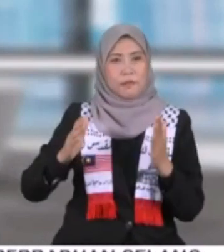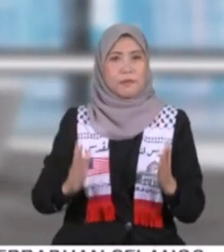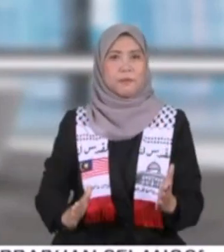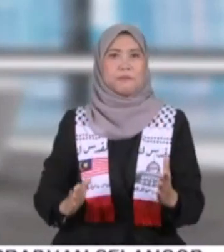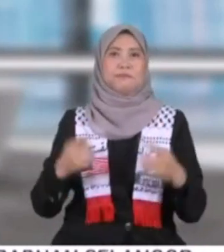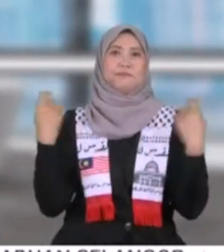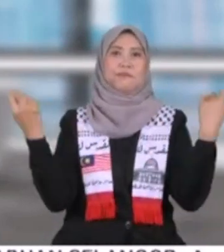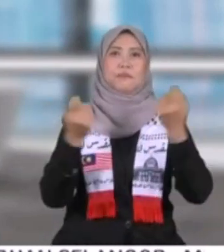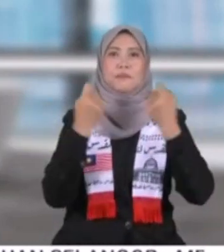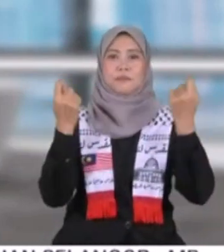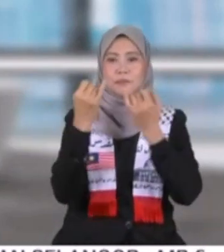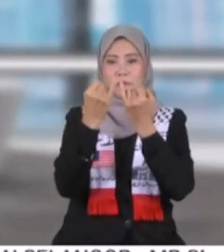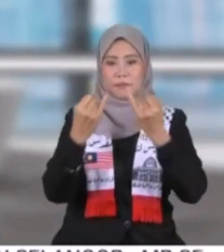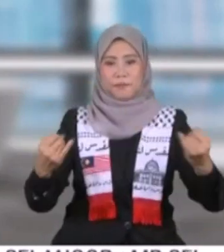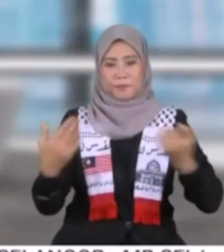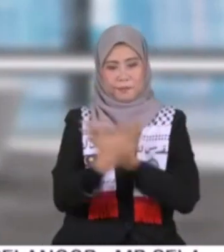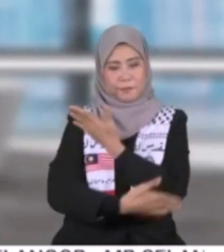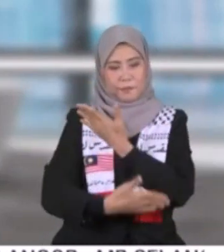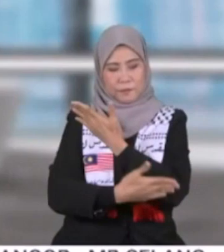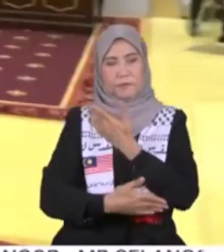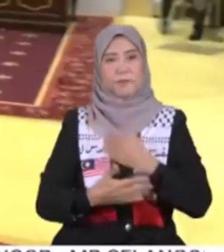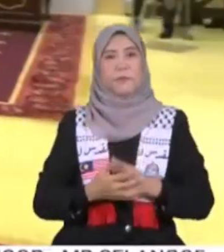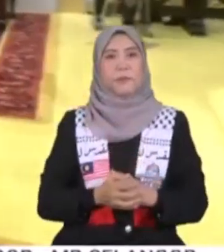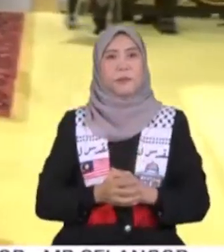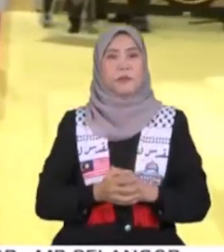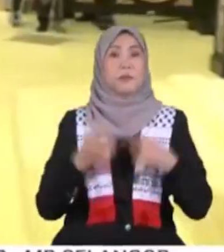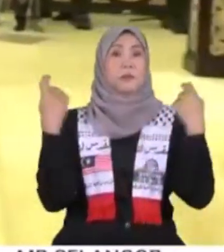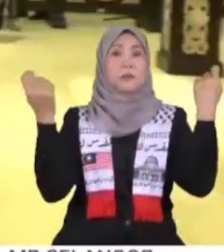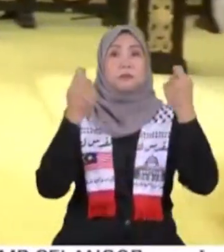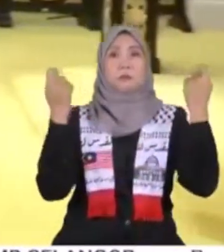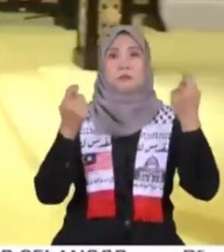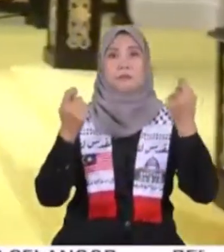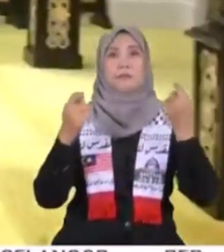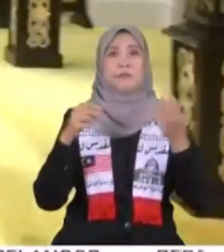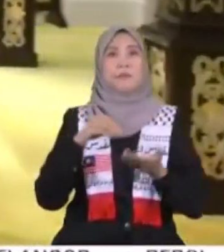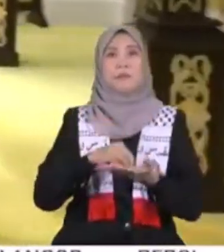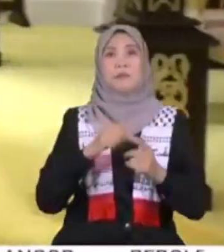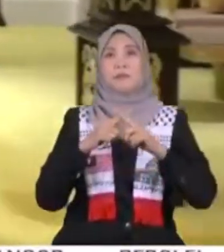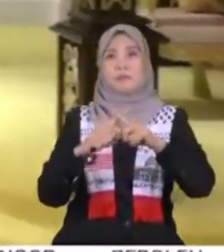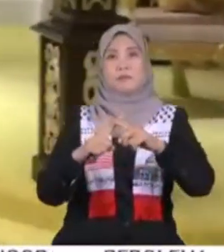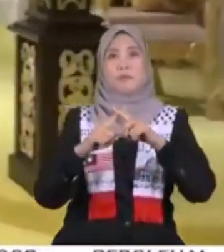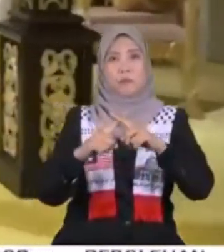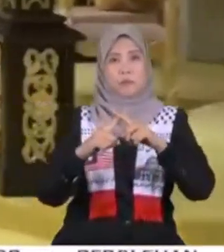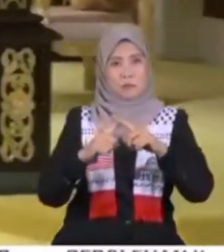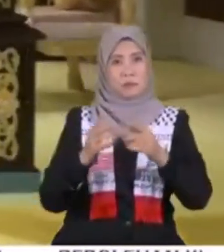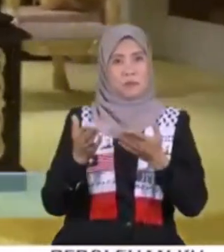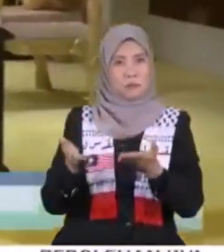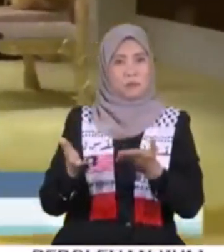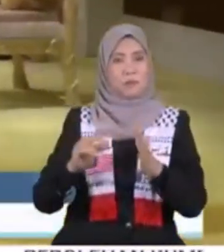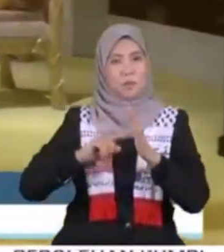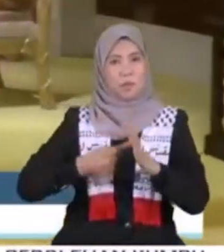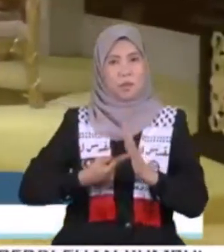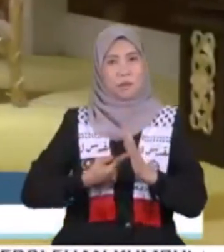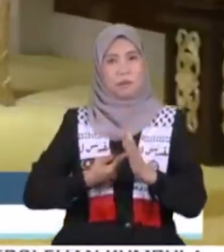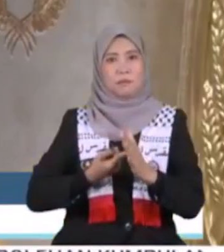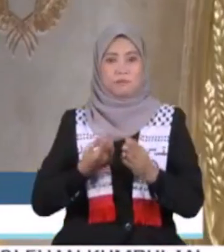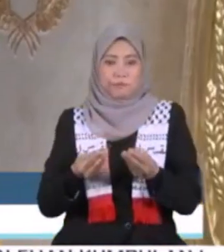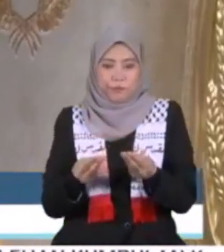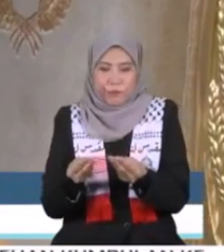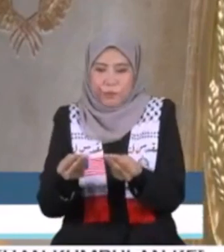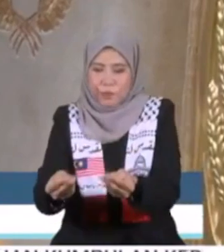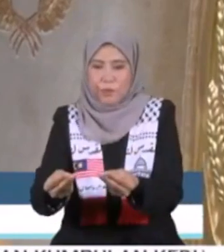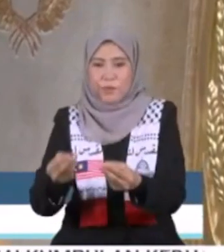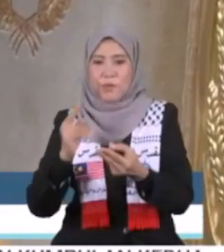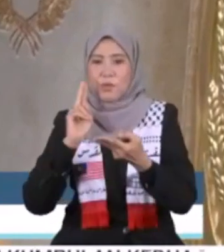istiadat di Istana Negara hari ini Majlis istiadat yang berlangsung di dewan singgahsana kecil dimulakan dengan penyampaian surat